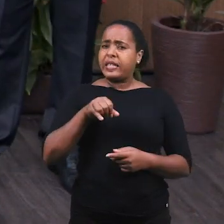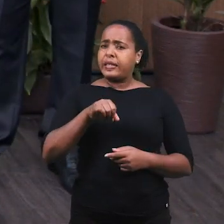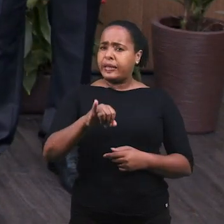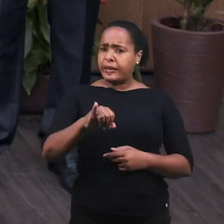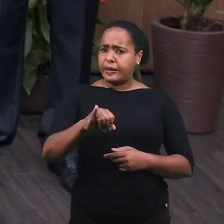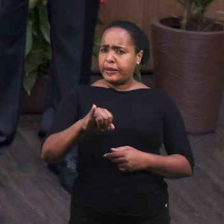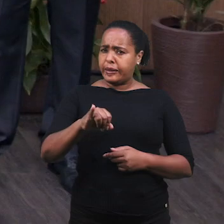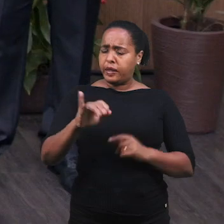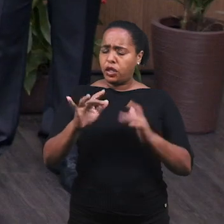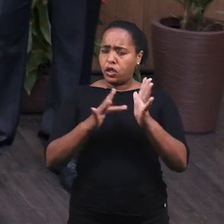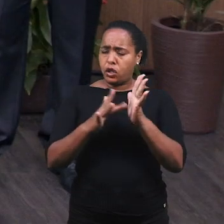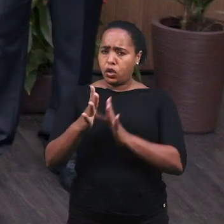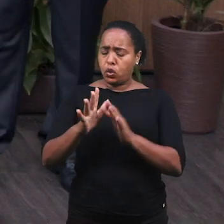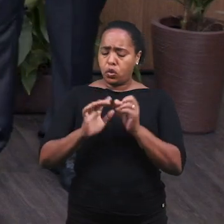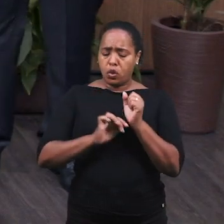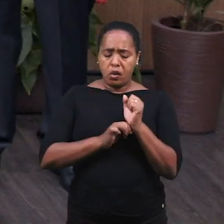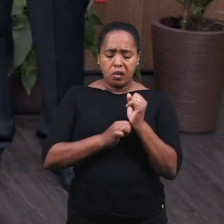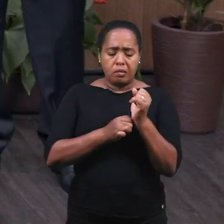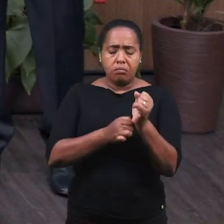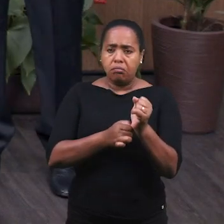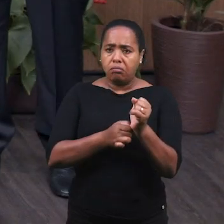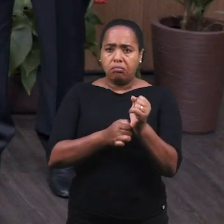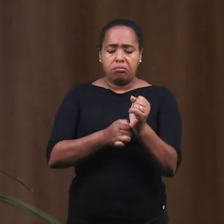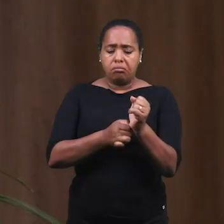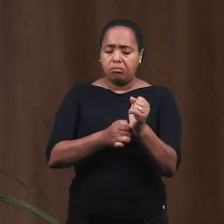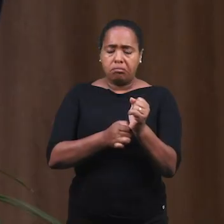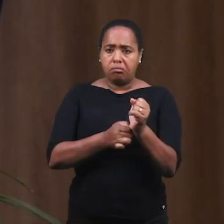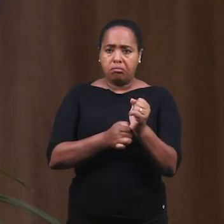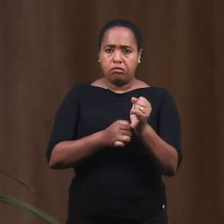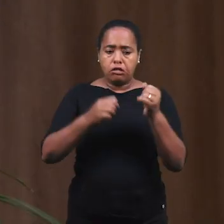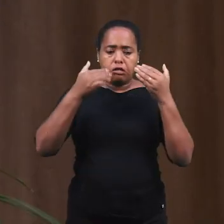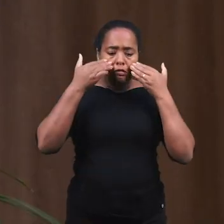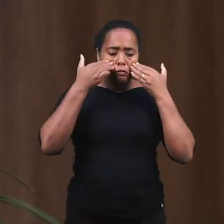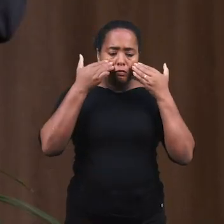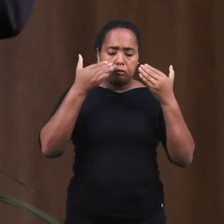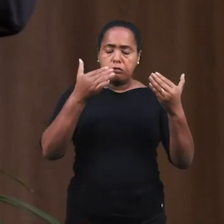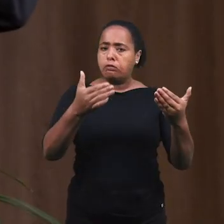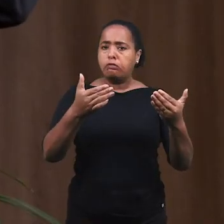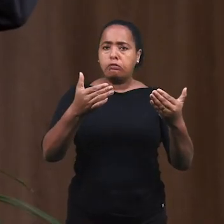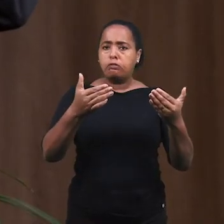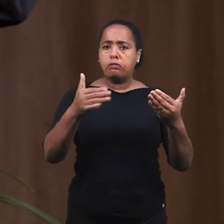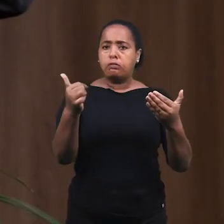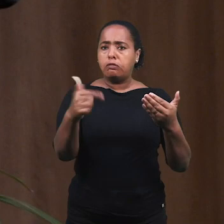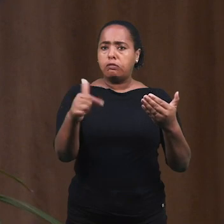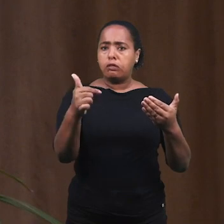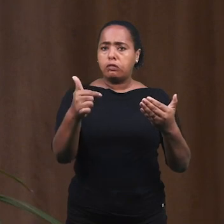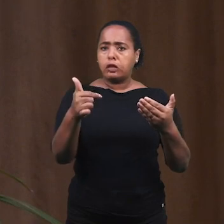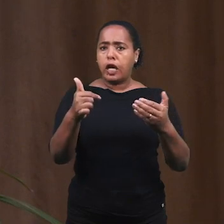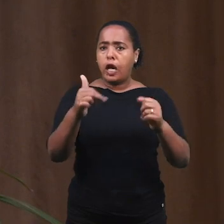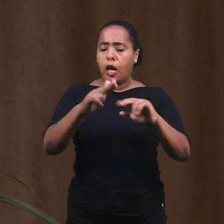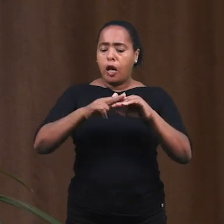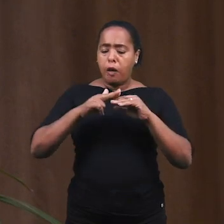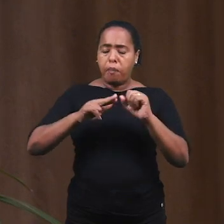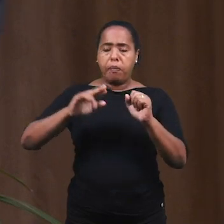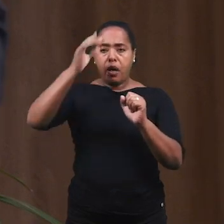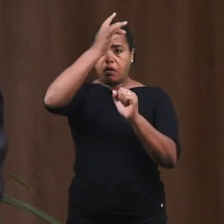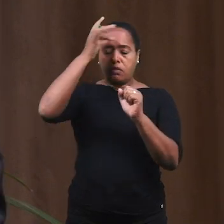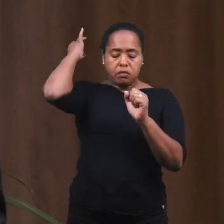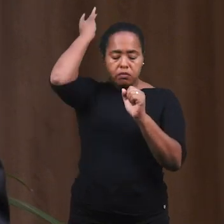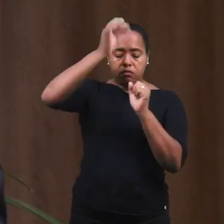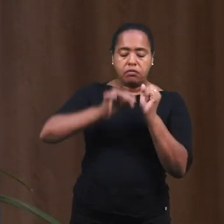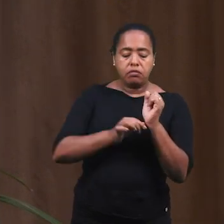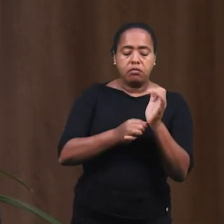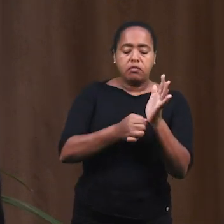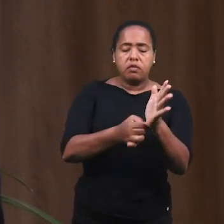Иисуса человека. Если Иисус не откроется, если не произойдет вот этого откровения –